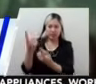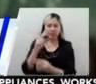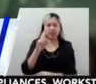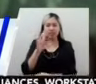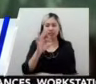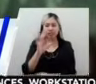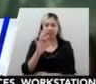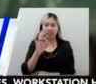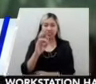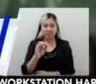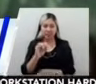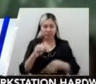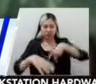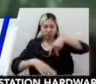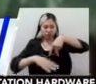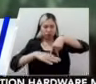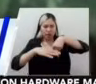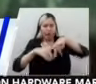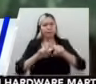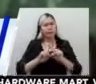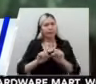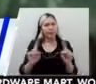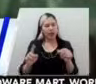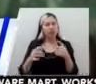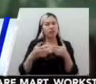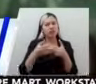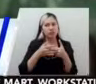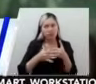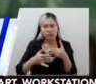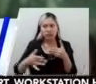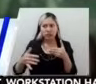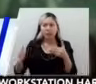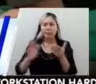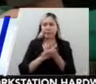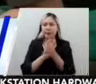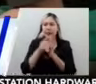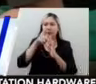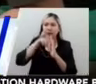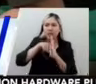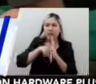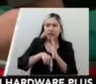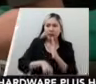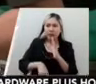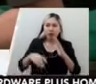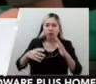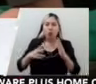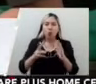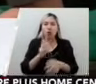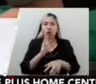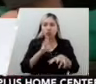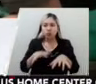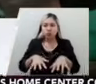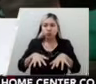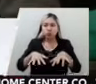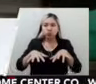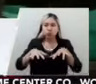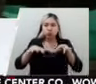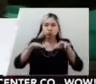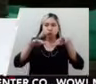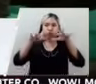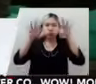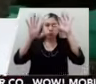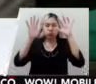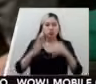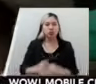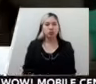Pero habang lumilipas ang panahon, palalim daw ng palalim ang problemang baha. Pasok na rin dyan yung tubig sa amin. Gaano ba kataas?